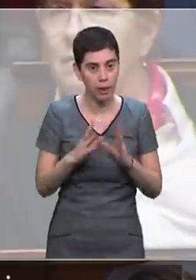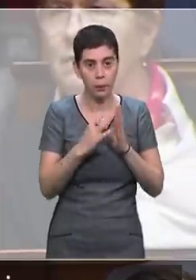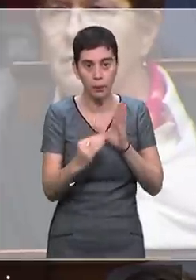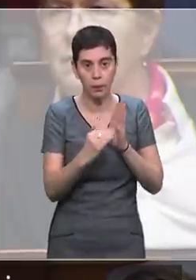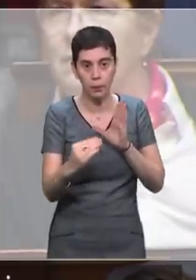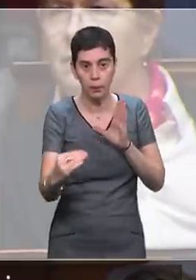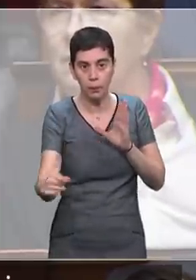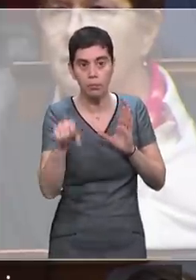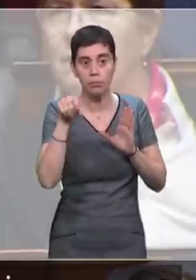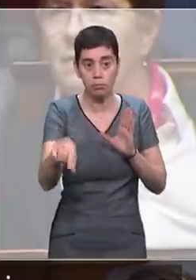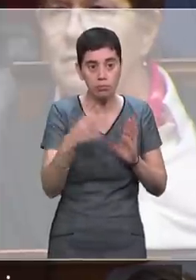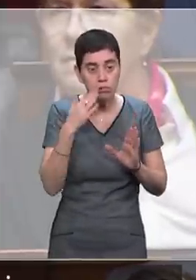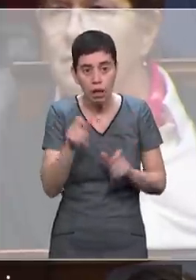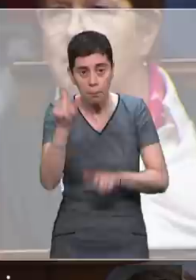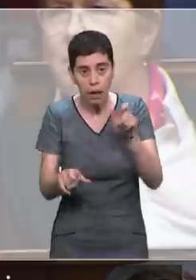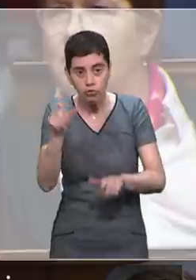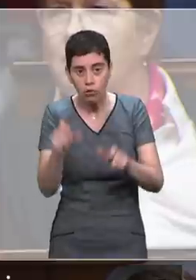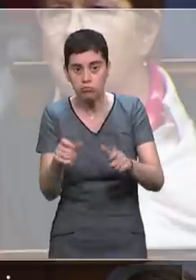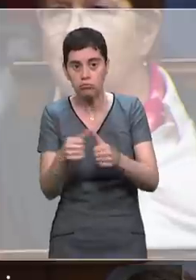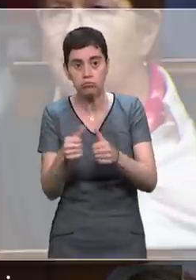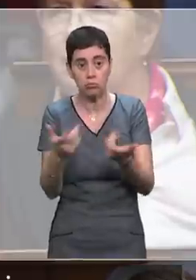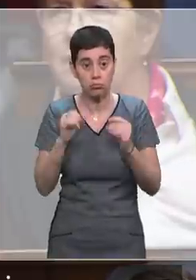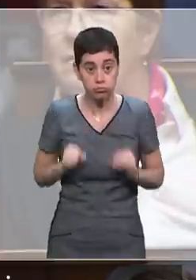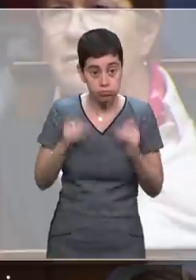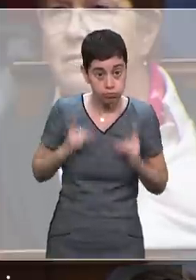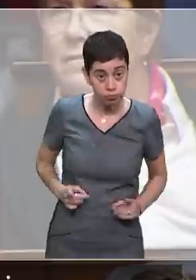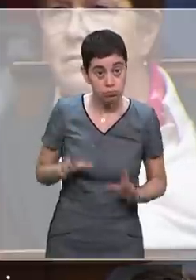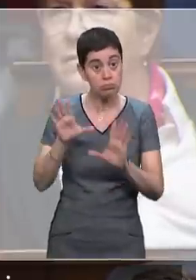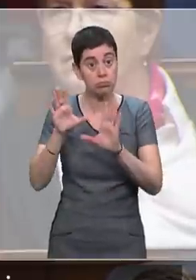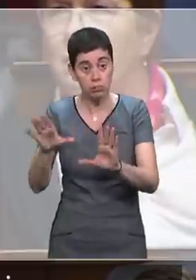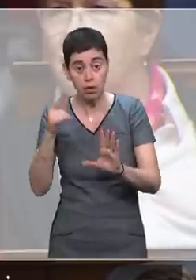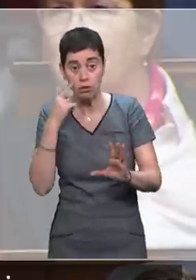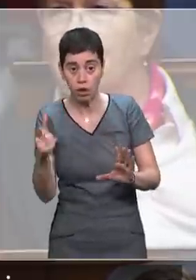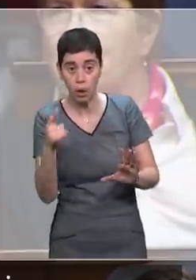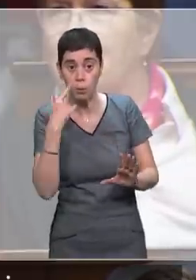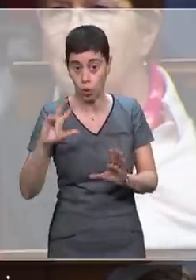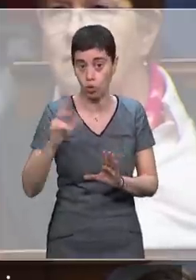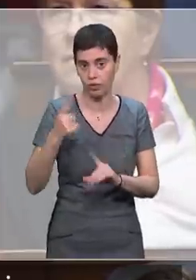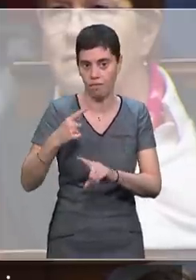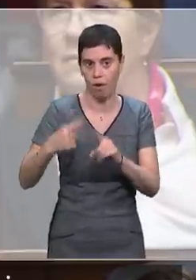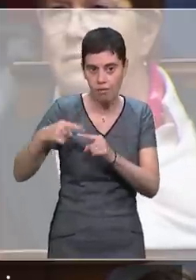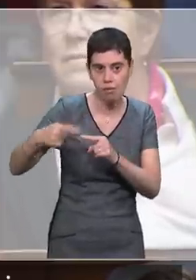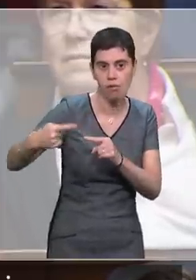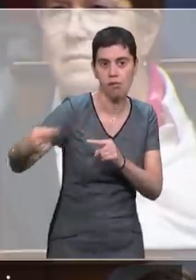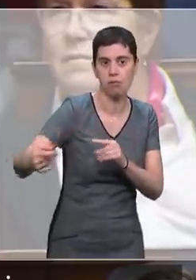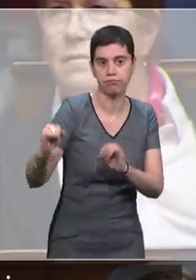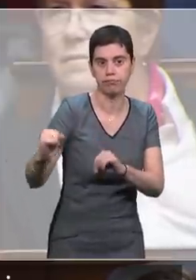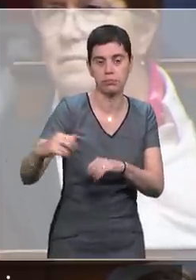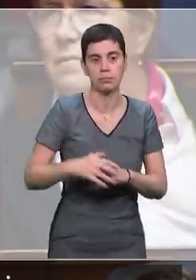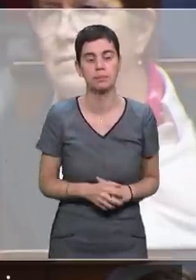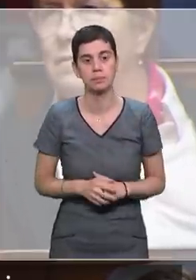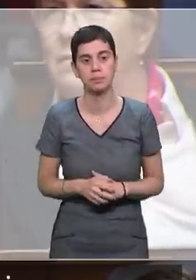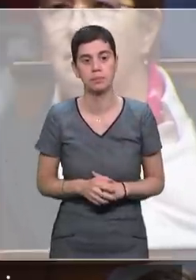dans l'opinion publique déjà, avec un cercle parlementaire transpartisan désormais pour le troisième mandat consécutif et avec